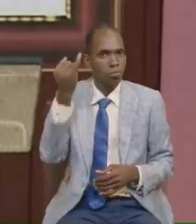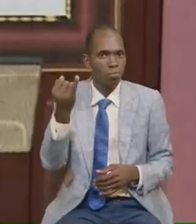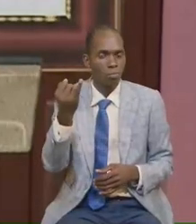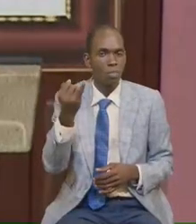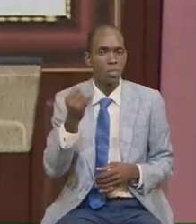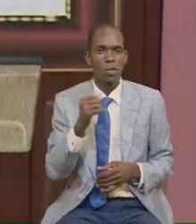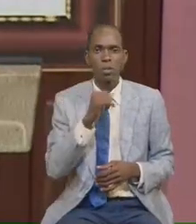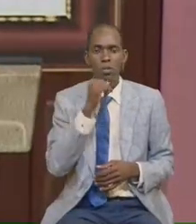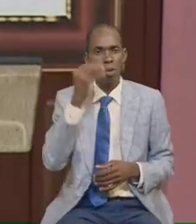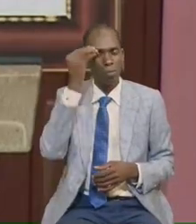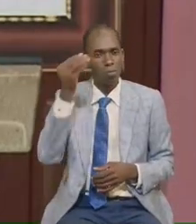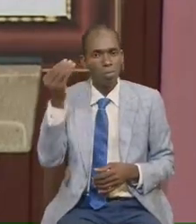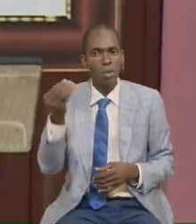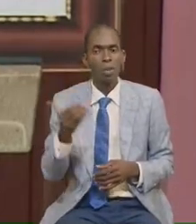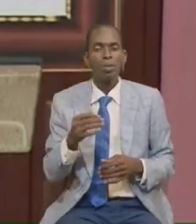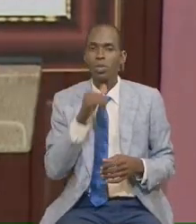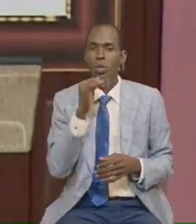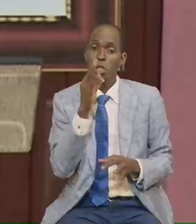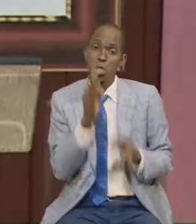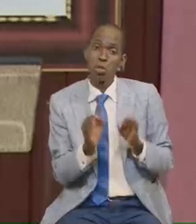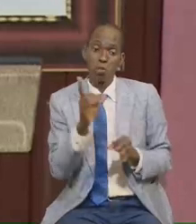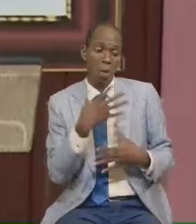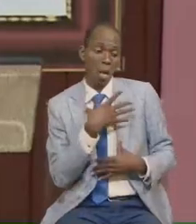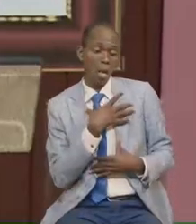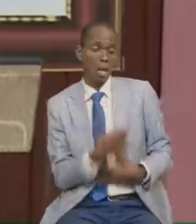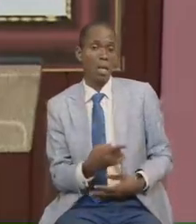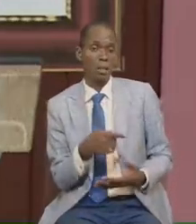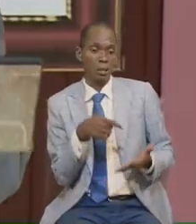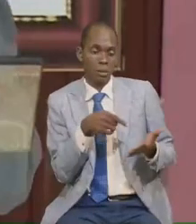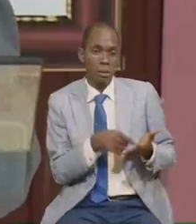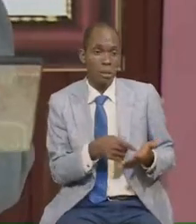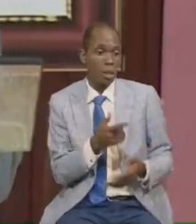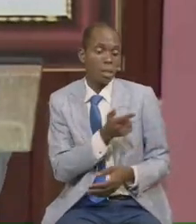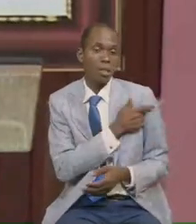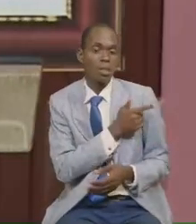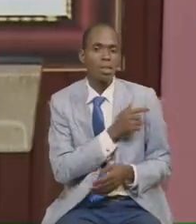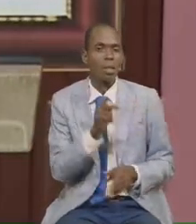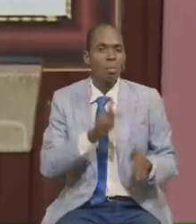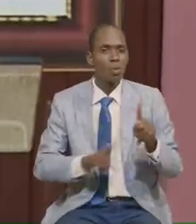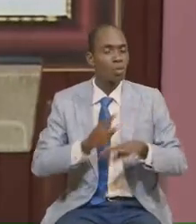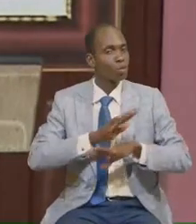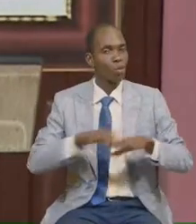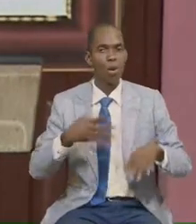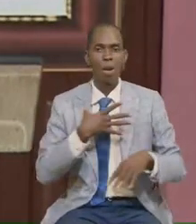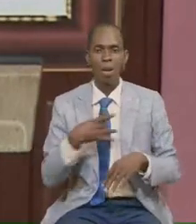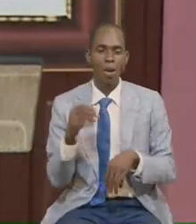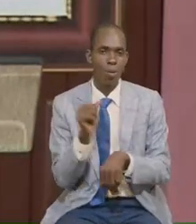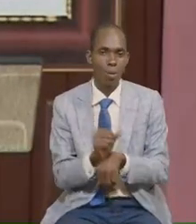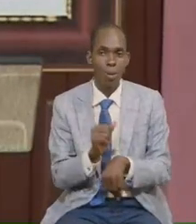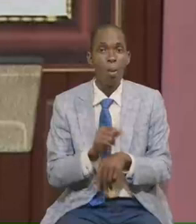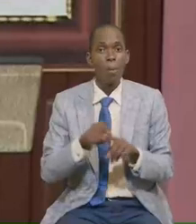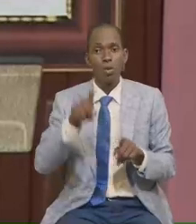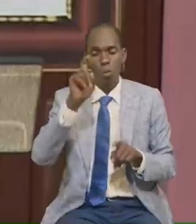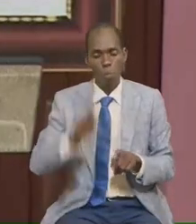ah si tu le si tu veux ceci les gens paresseux n'aiment pas travailler mais tu dois obéir commandement de Dieu